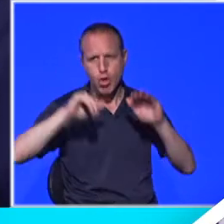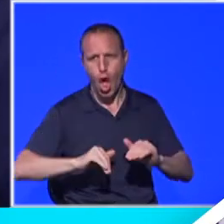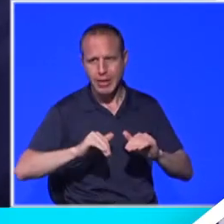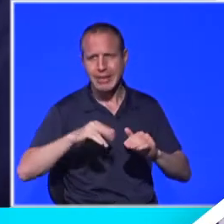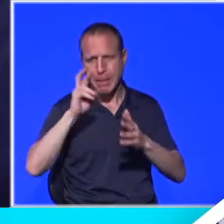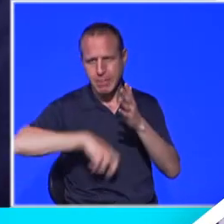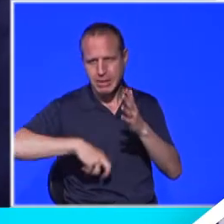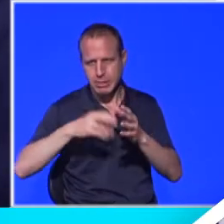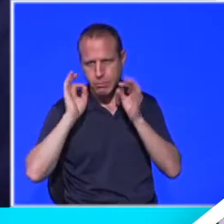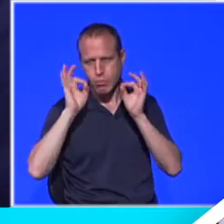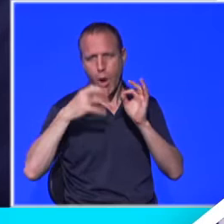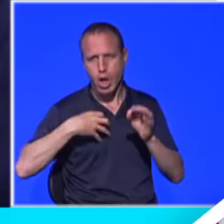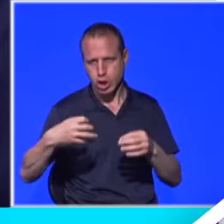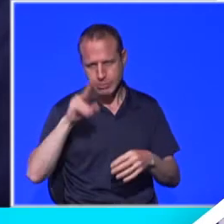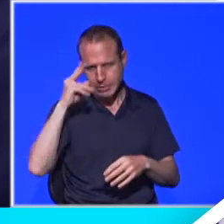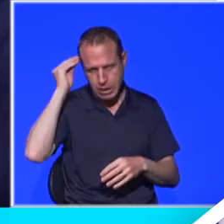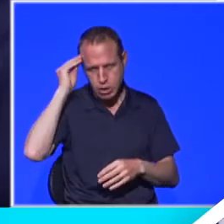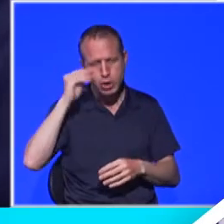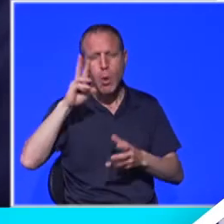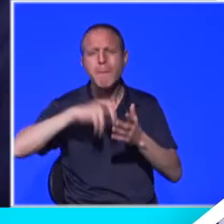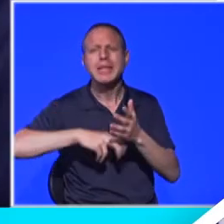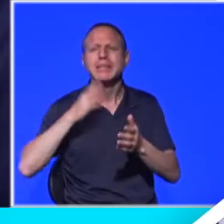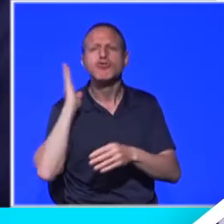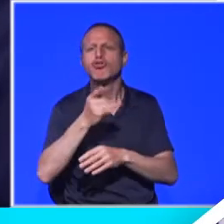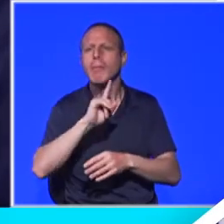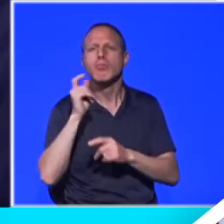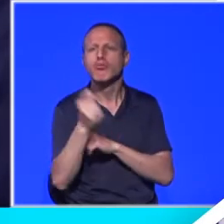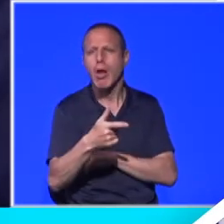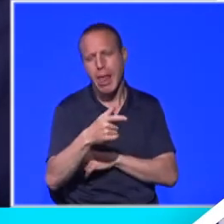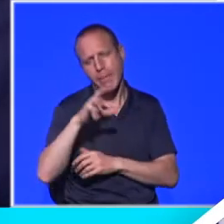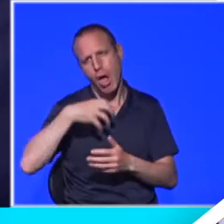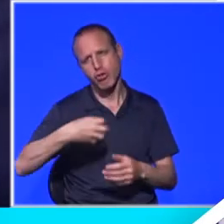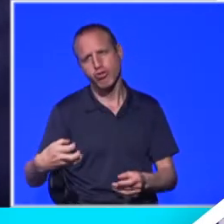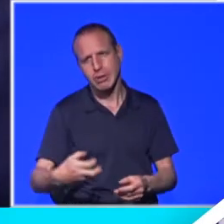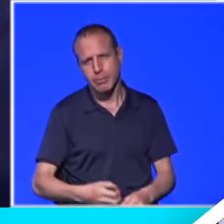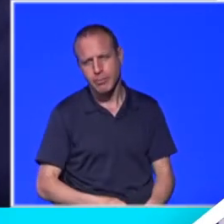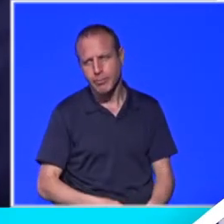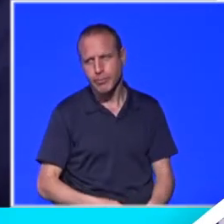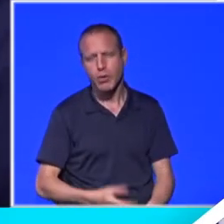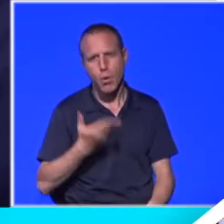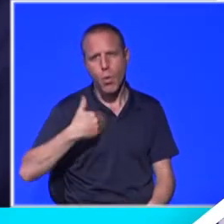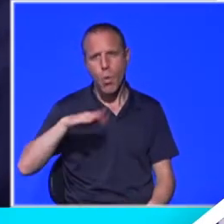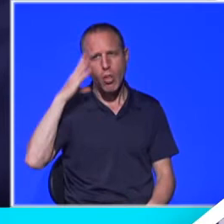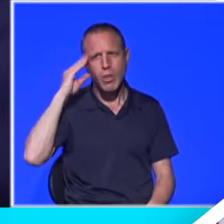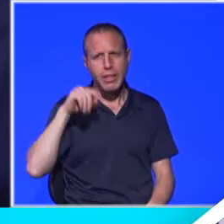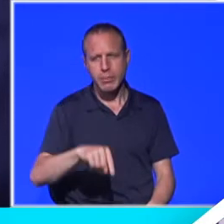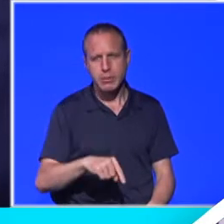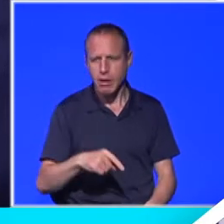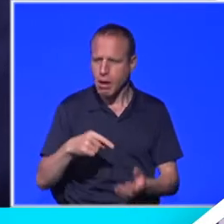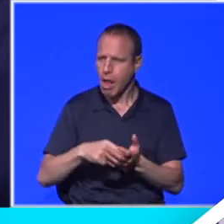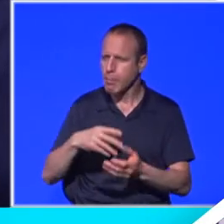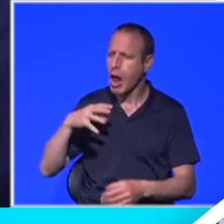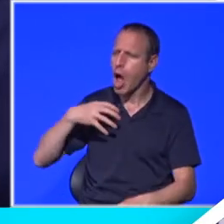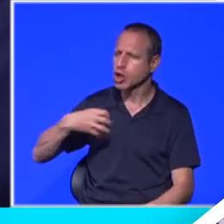המיסים, בעיקר לעשירים, כי צריך לזכור, את המיסים הישירים, מי משלם אותם? העשירים. אז כולנו נהנה מזה. למה לעשירים?